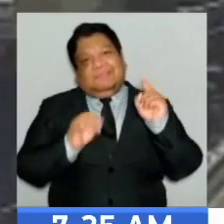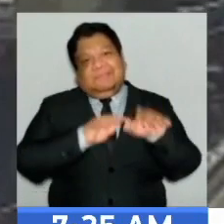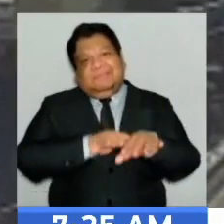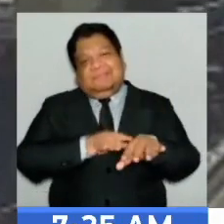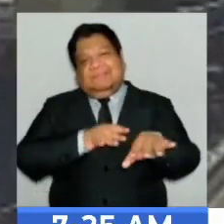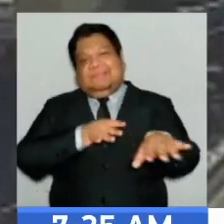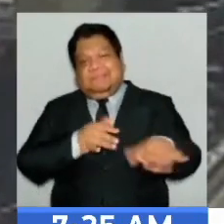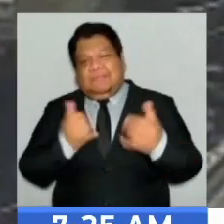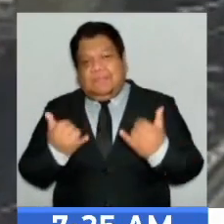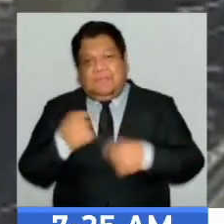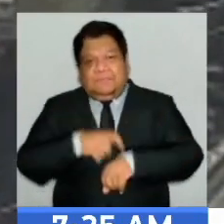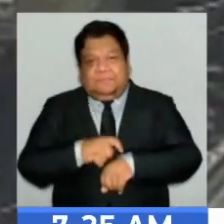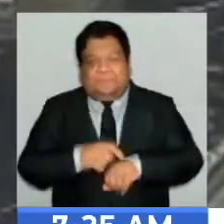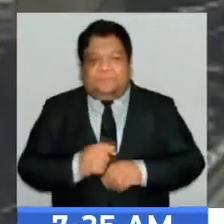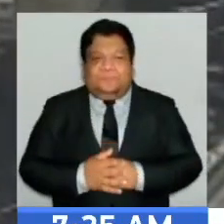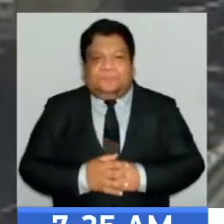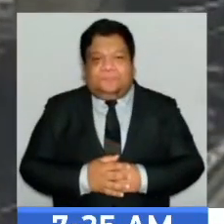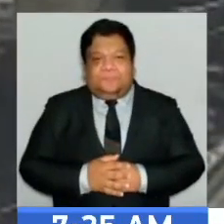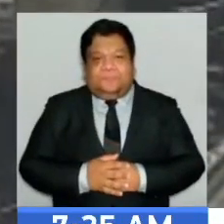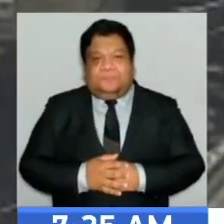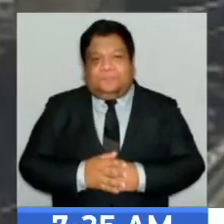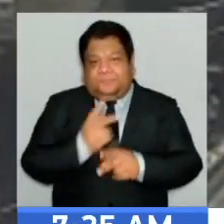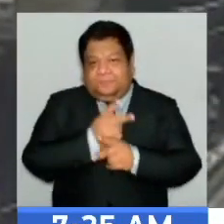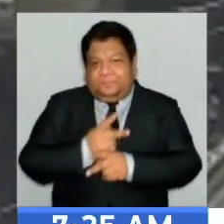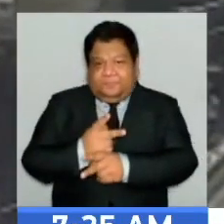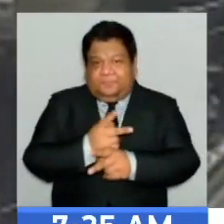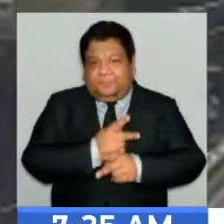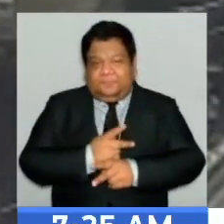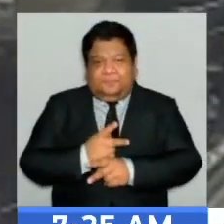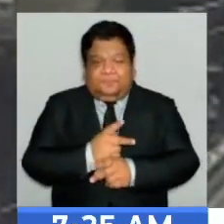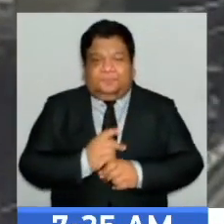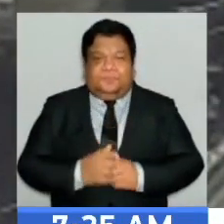ito. Mag-ingat ho tayo sa pagmamaneho, mga kapuso.